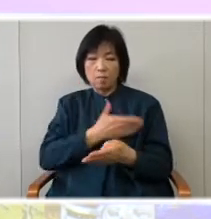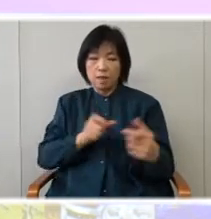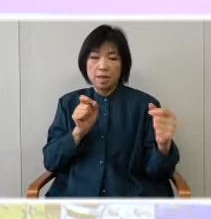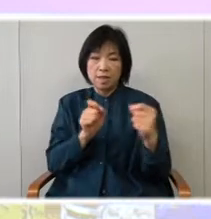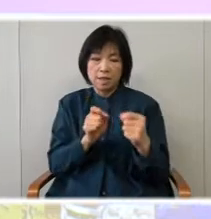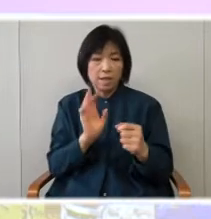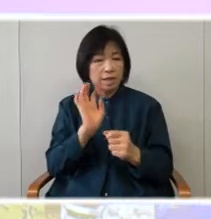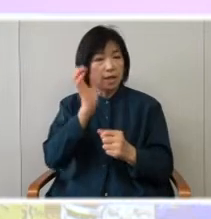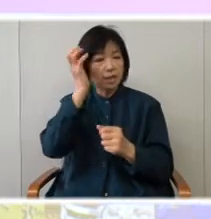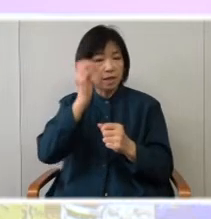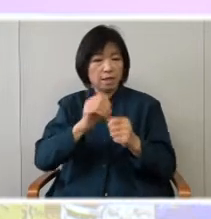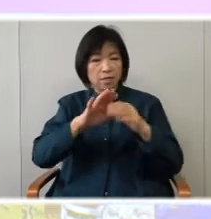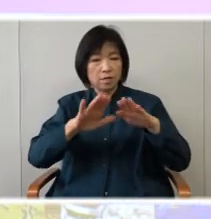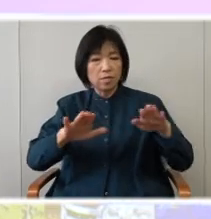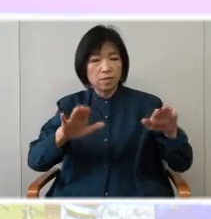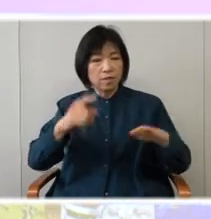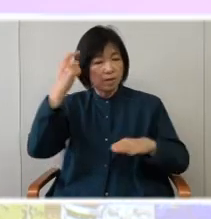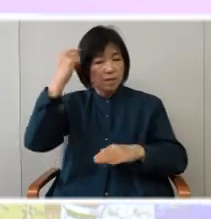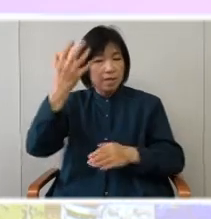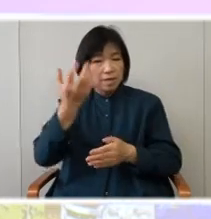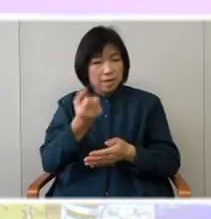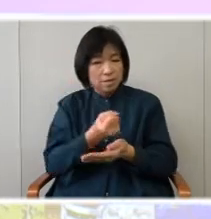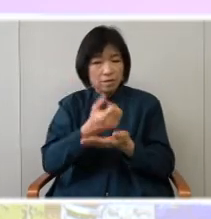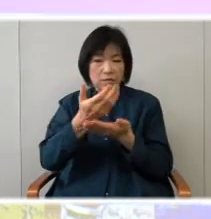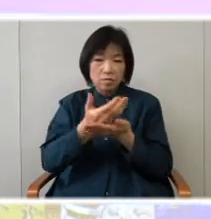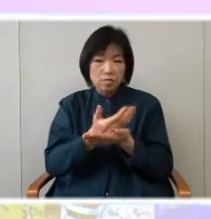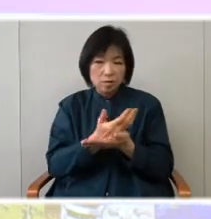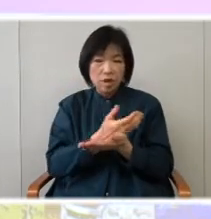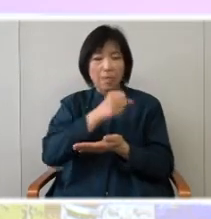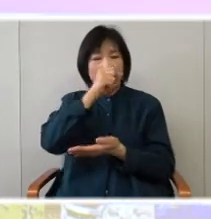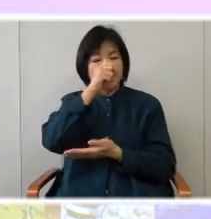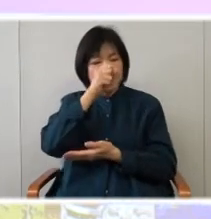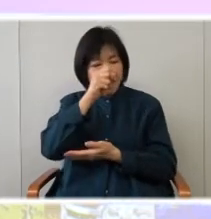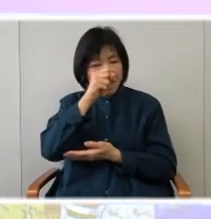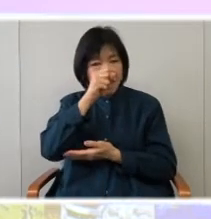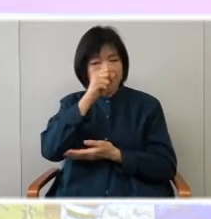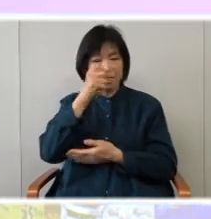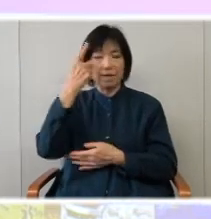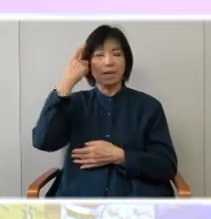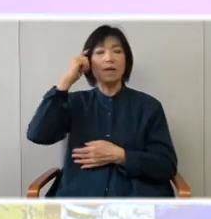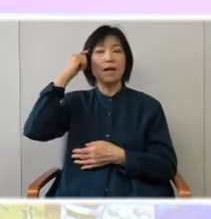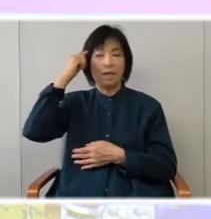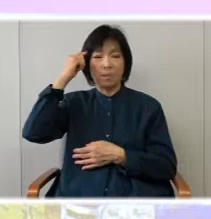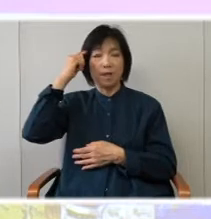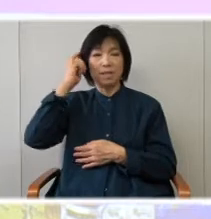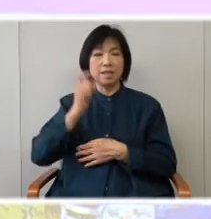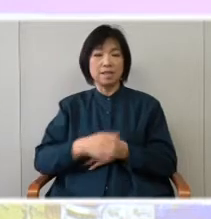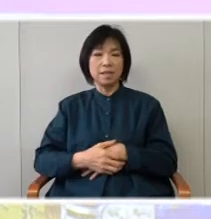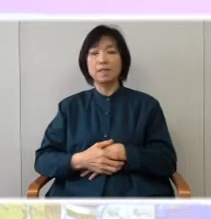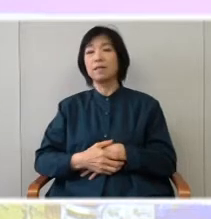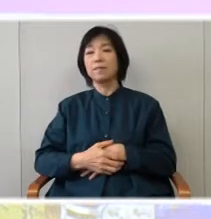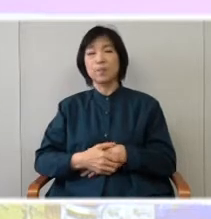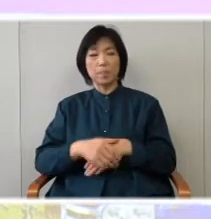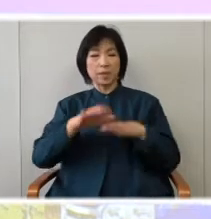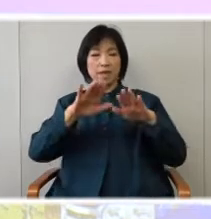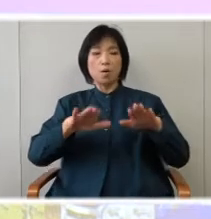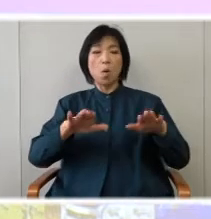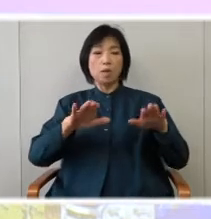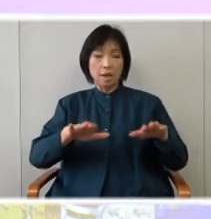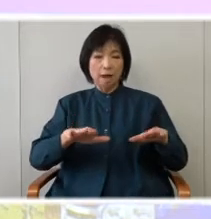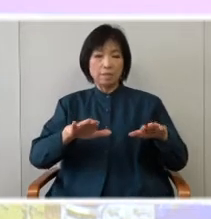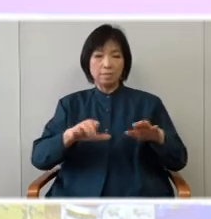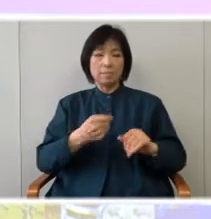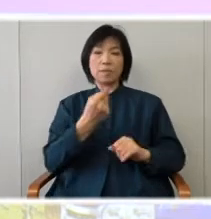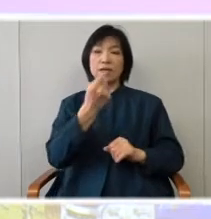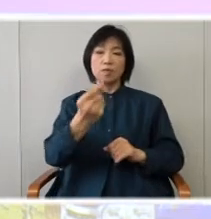で、子どもたちの印象に残る体験につながればいいなというふうに考えるところであります。で今回集結する